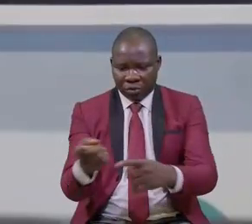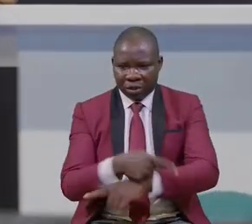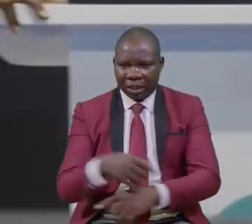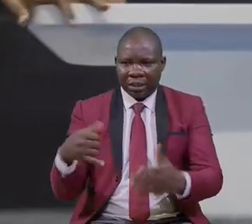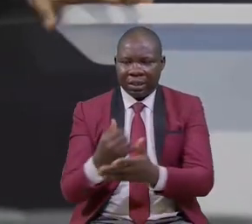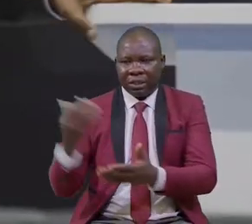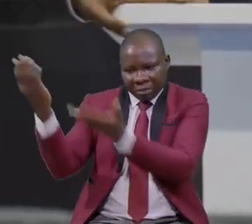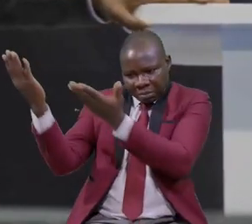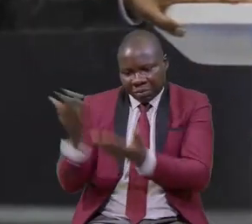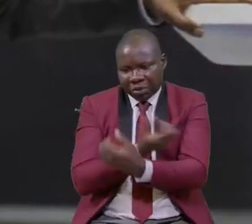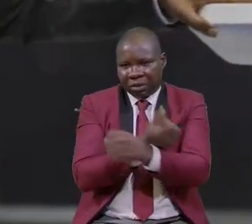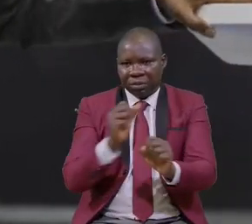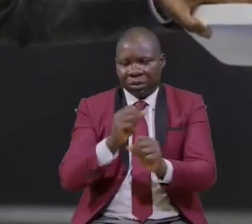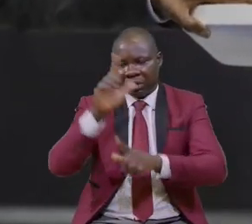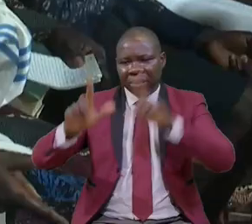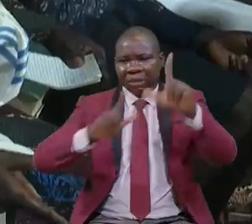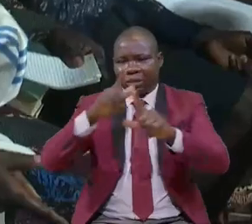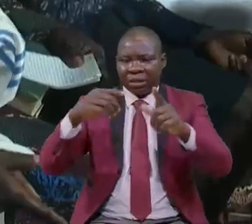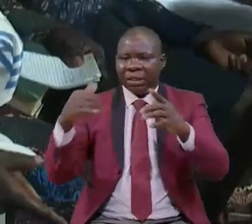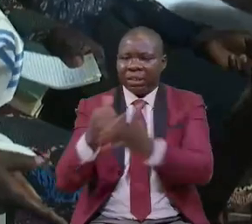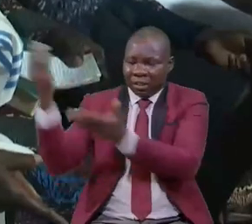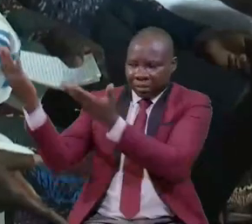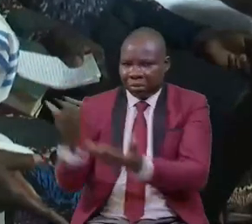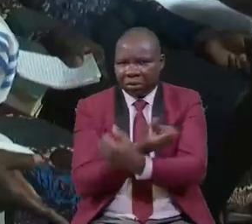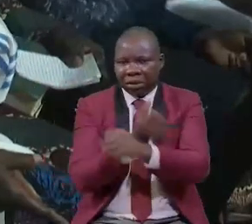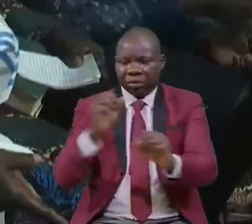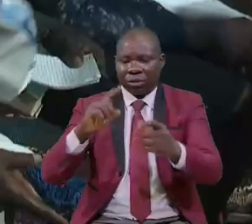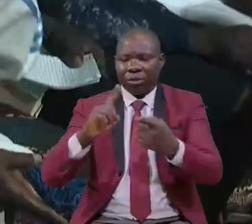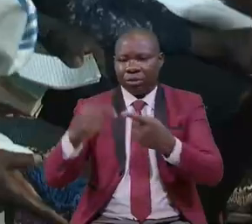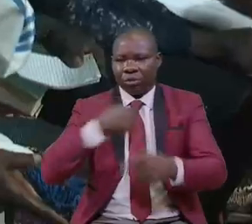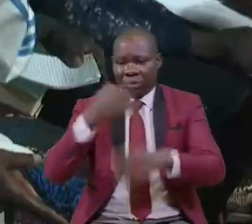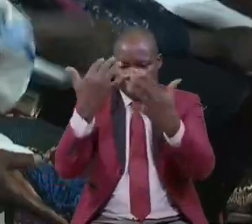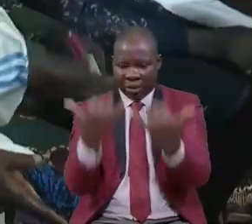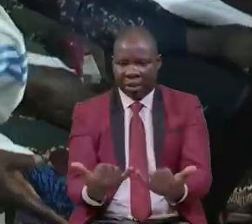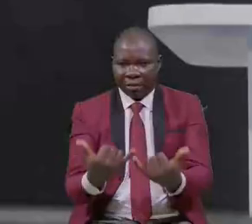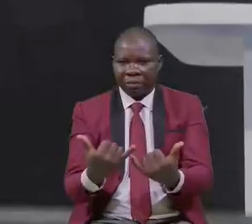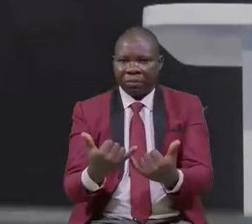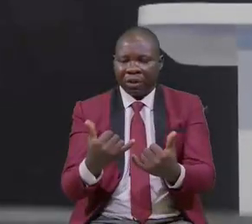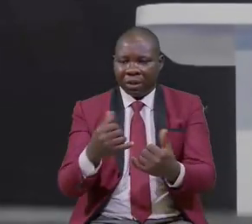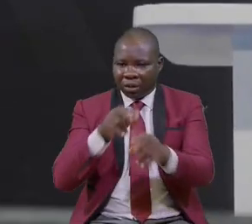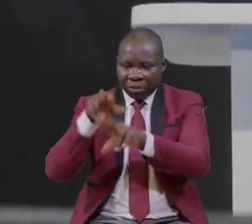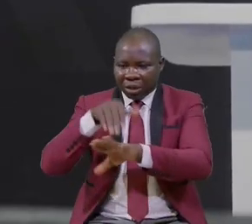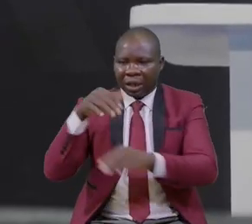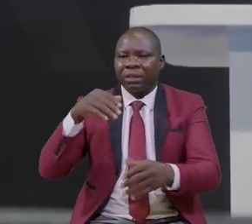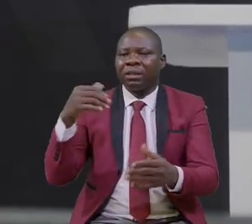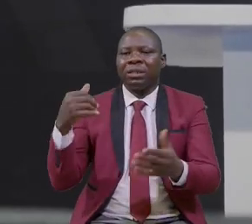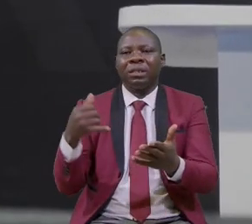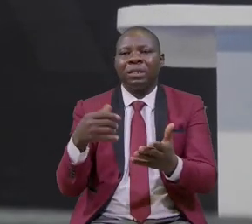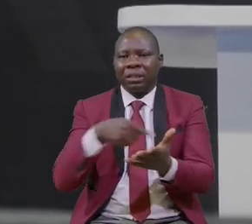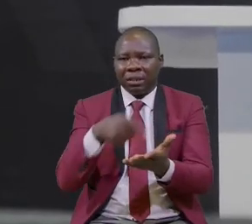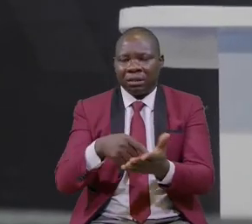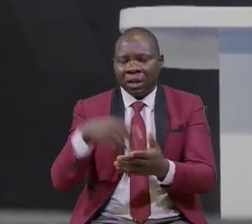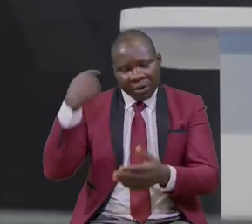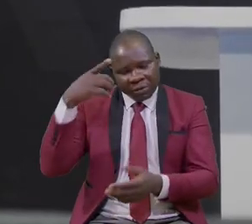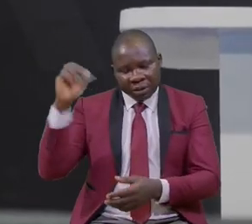Dis, elle m'apporte le salut ce soir. Voyez ceci maintenant. Car la grâce de Dieu, source de salut, qui